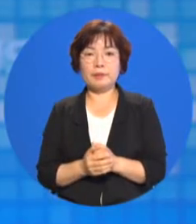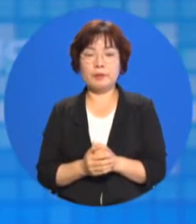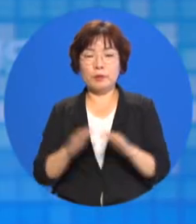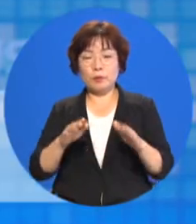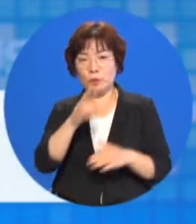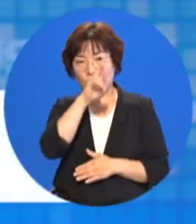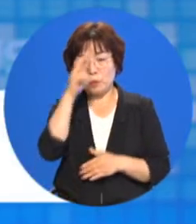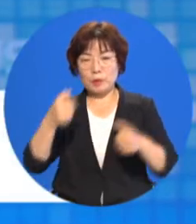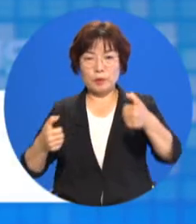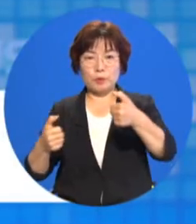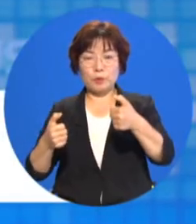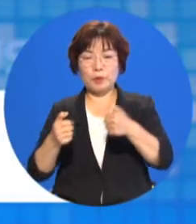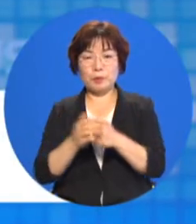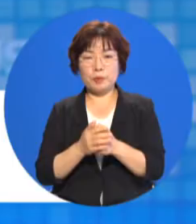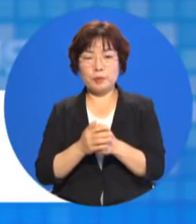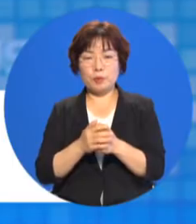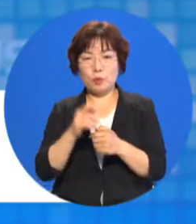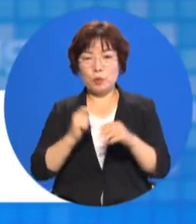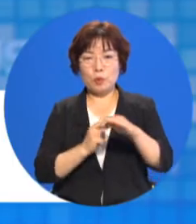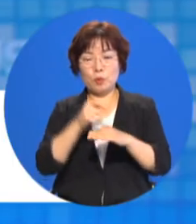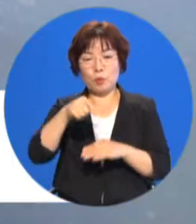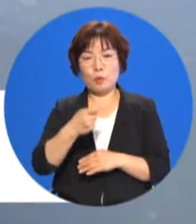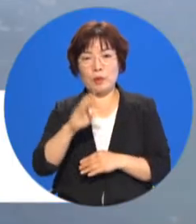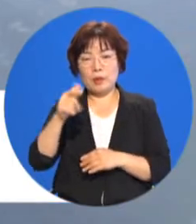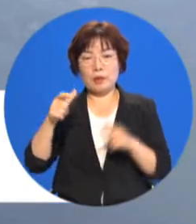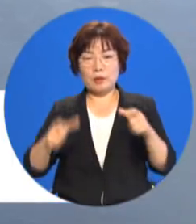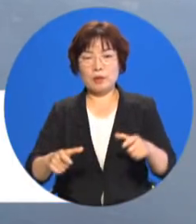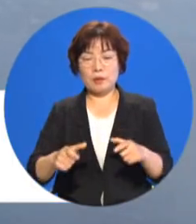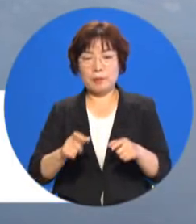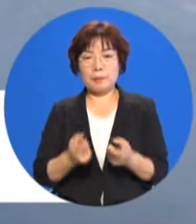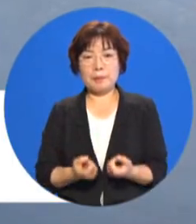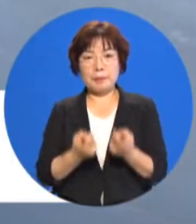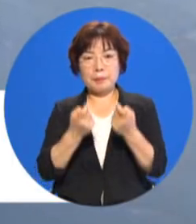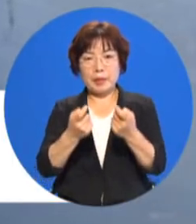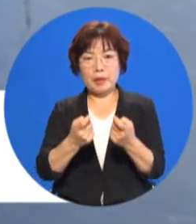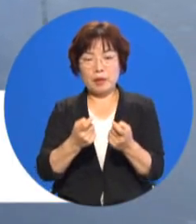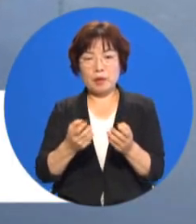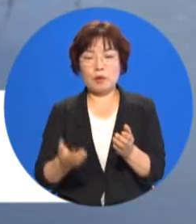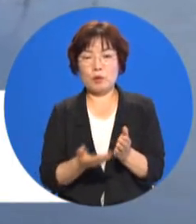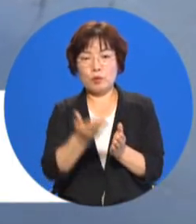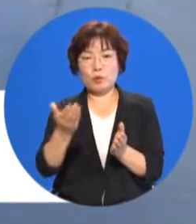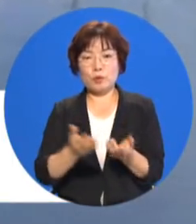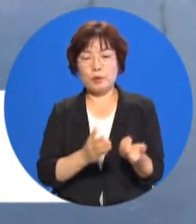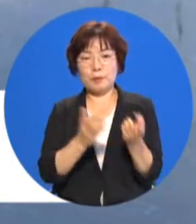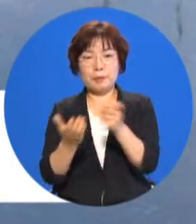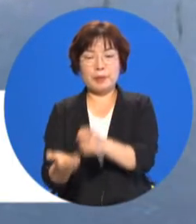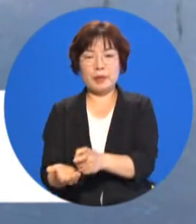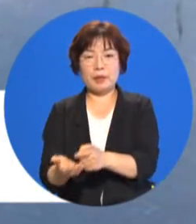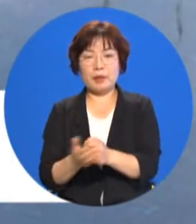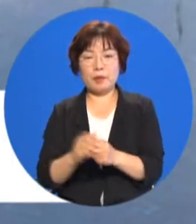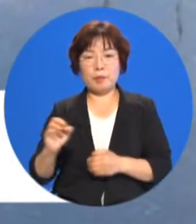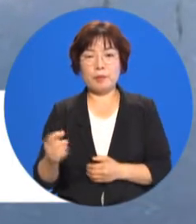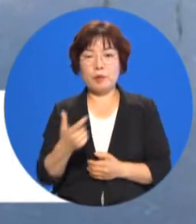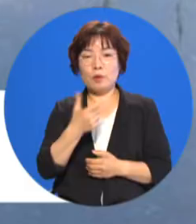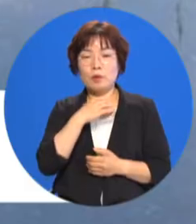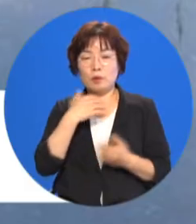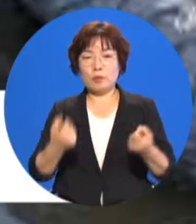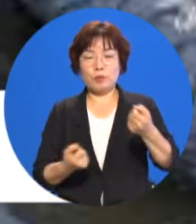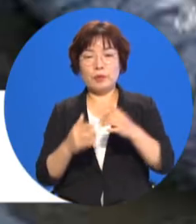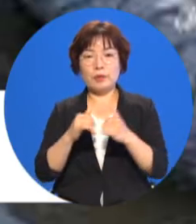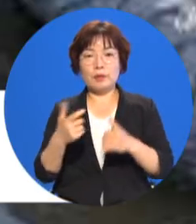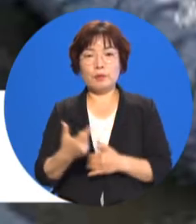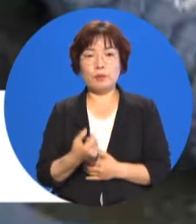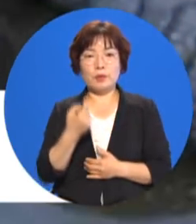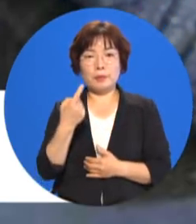오늘 오후 5시 50분쯤 고흥군 과영면에서 지게차가 인근에 있는 저수지에 빠졌습니다. 이 사고로 지게차